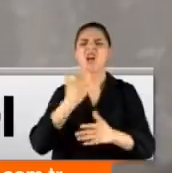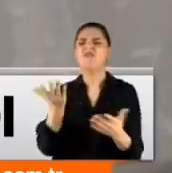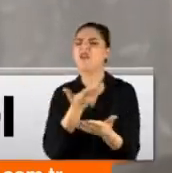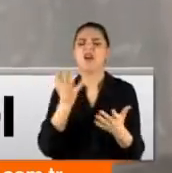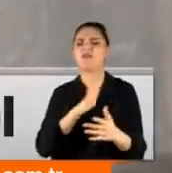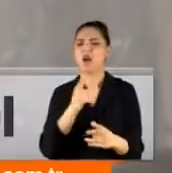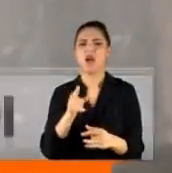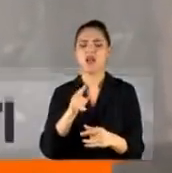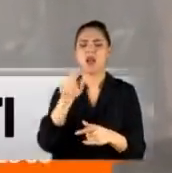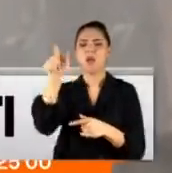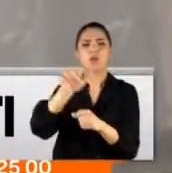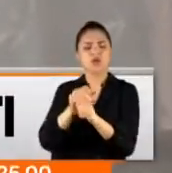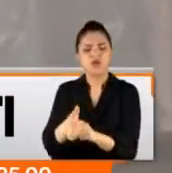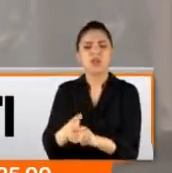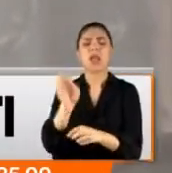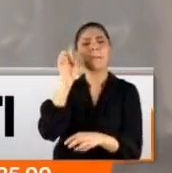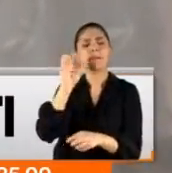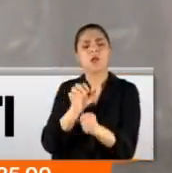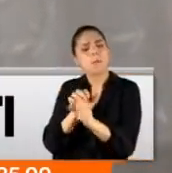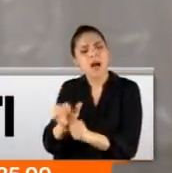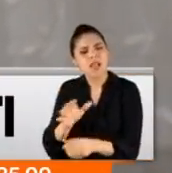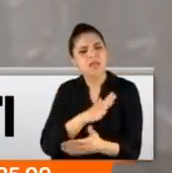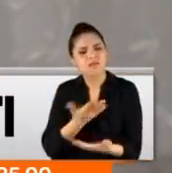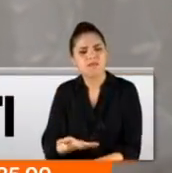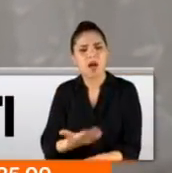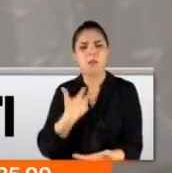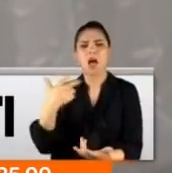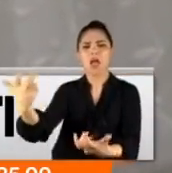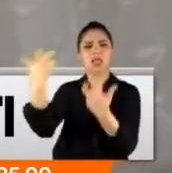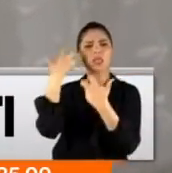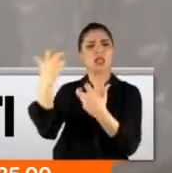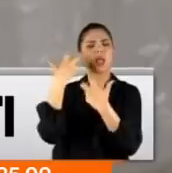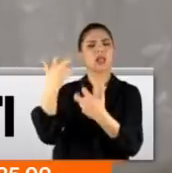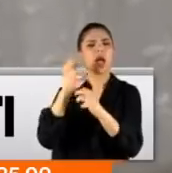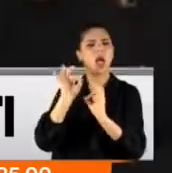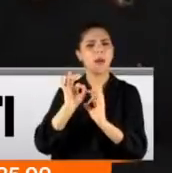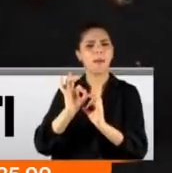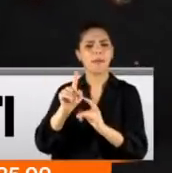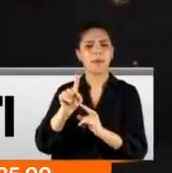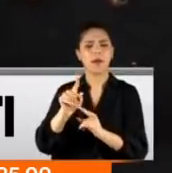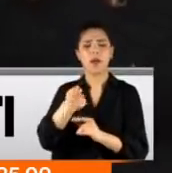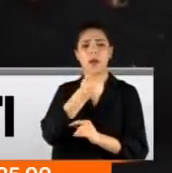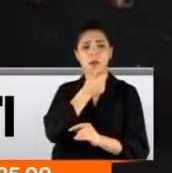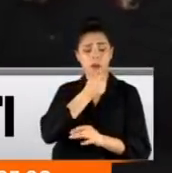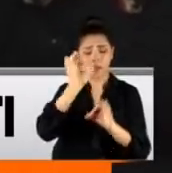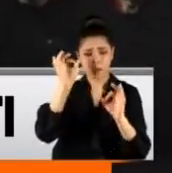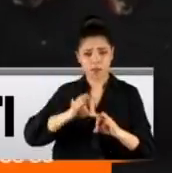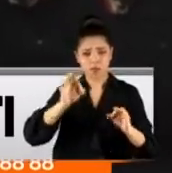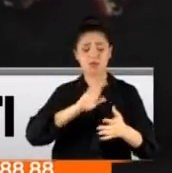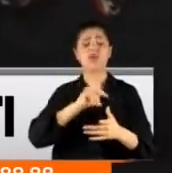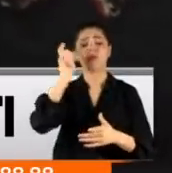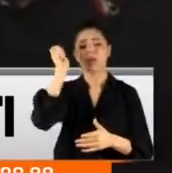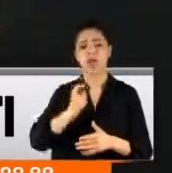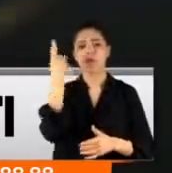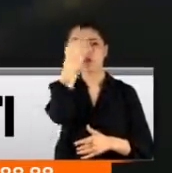şiddet, psikoloji, baskı. Yani takmış kafayı bana. Sonuçta da bu oldu. Babamın artık tam olarak gerçek